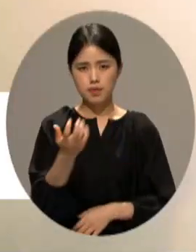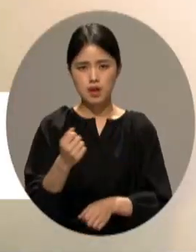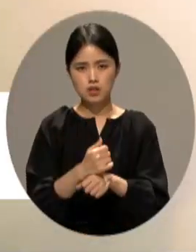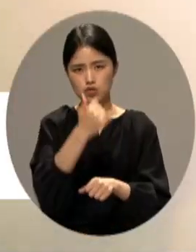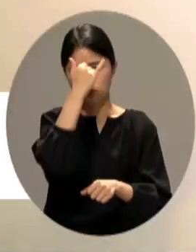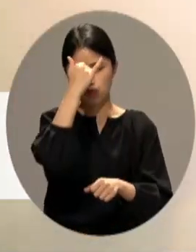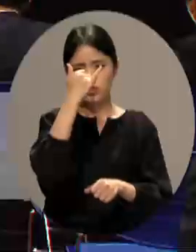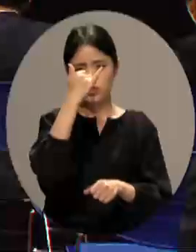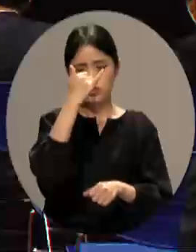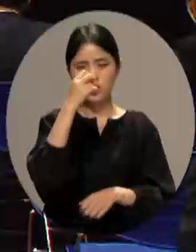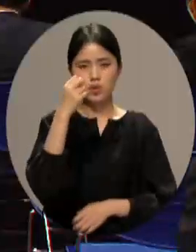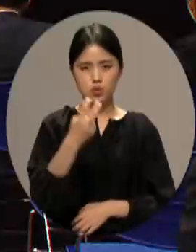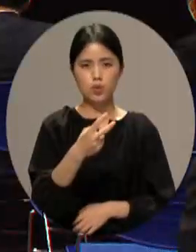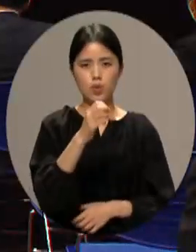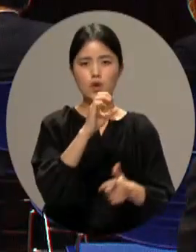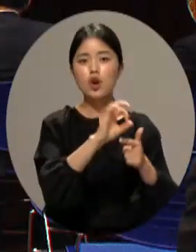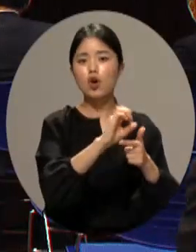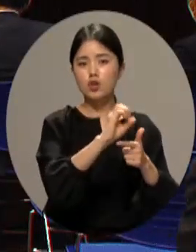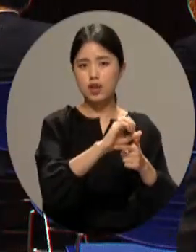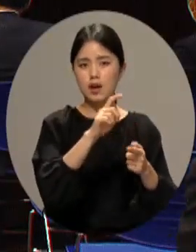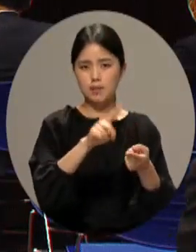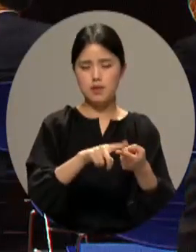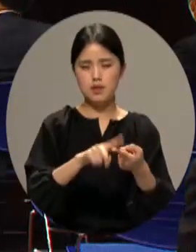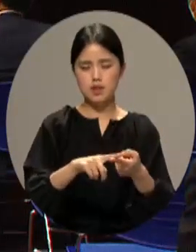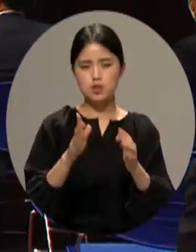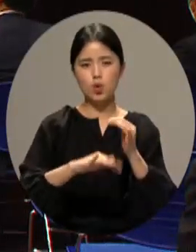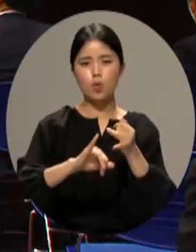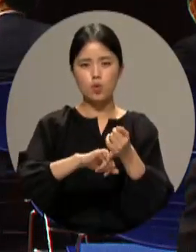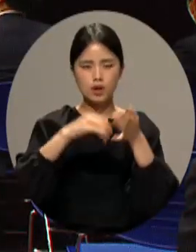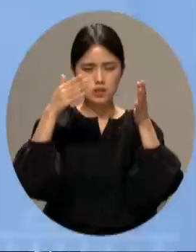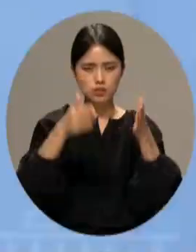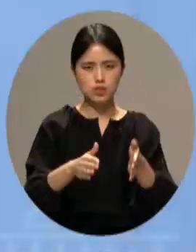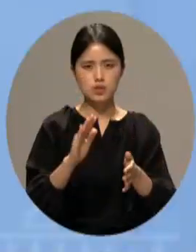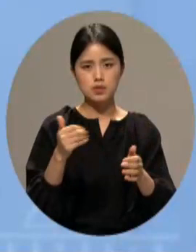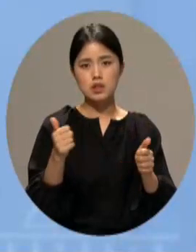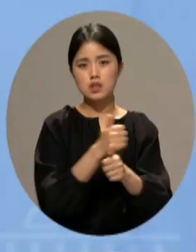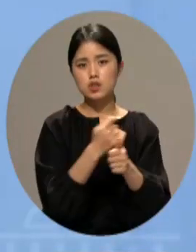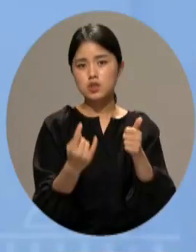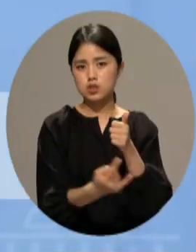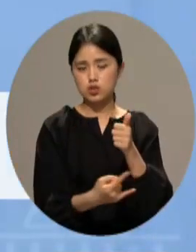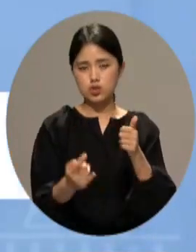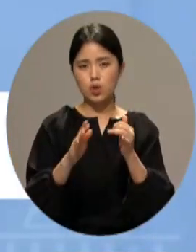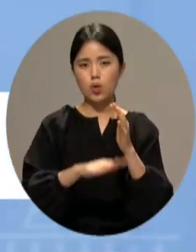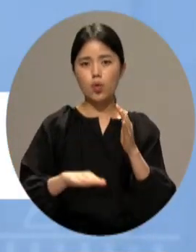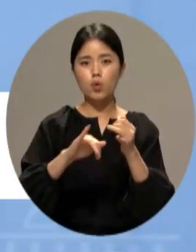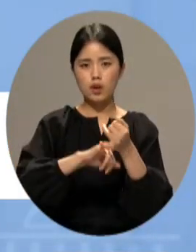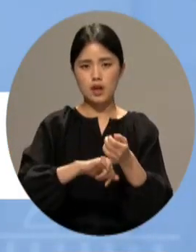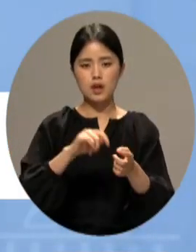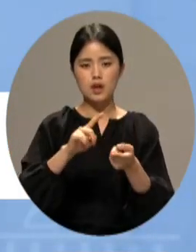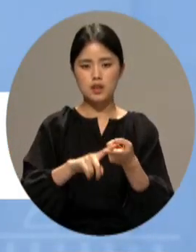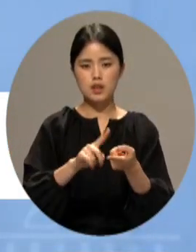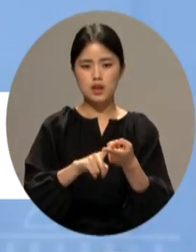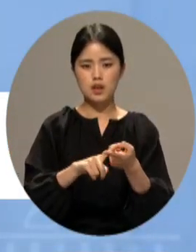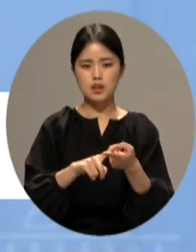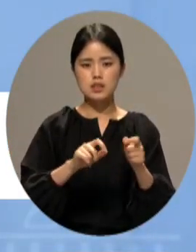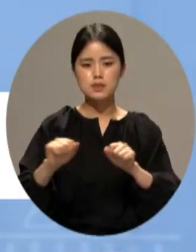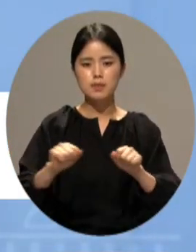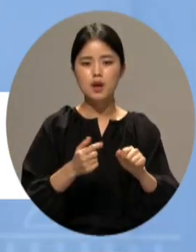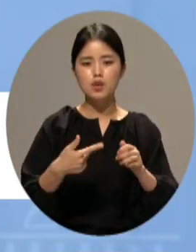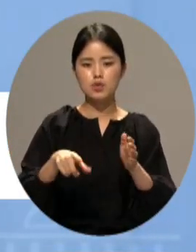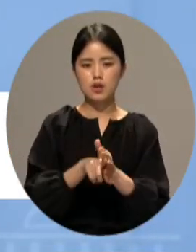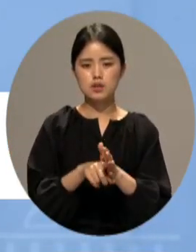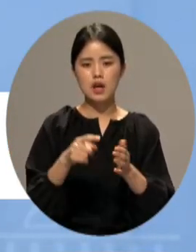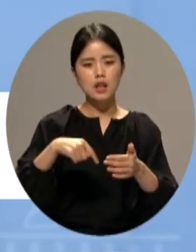충청, 영남의 구체적인 주요 공약을 집중했습니다. 인수위 공약을 집행하기 위해서는 내각에